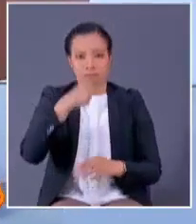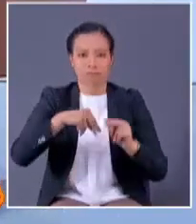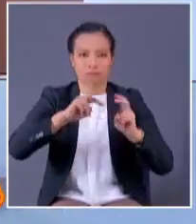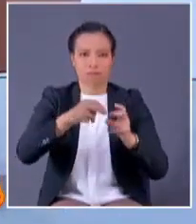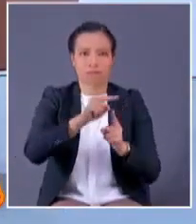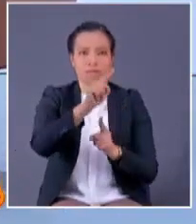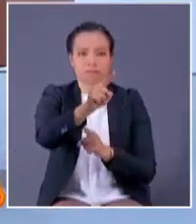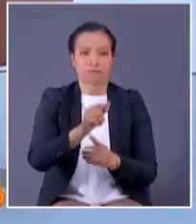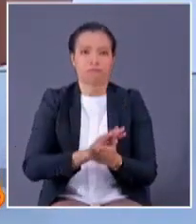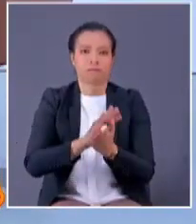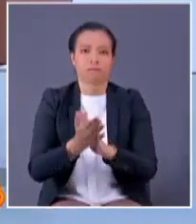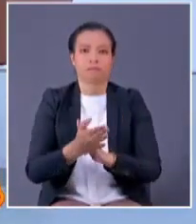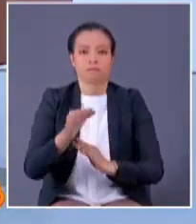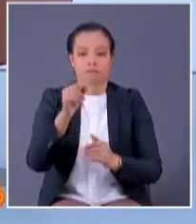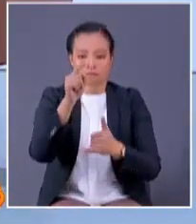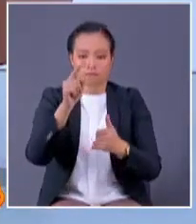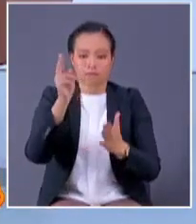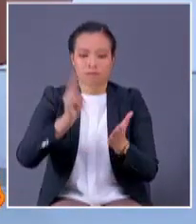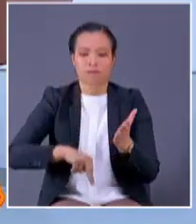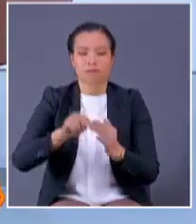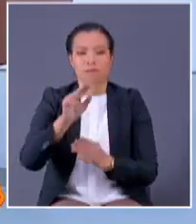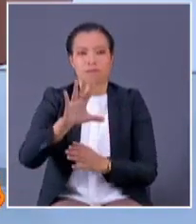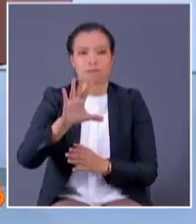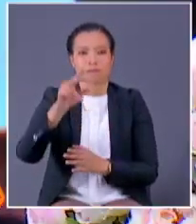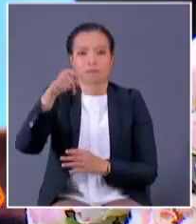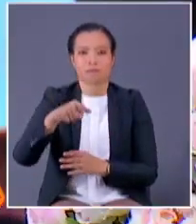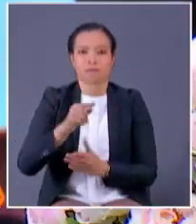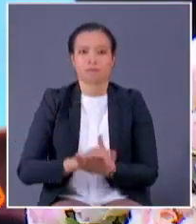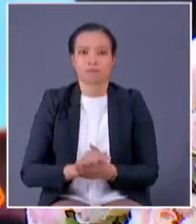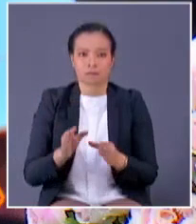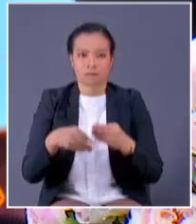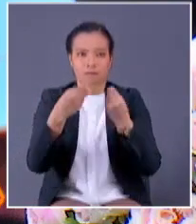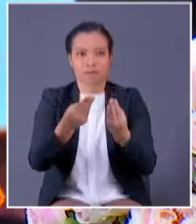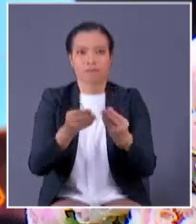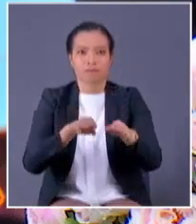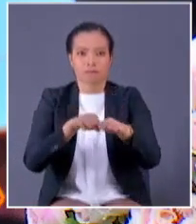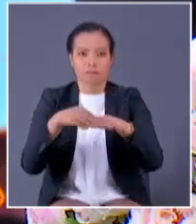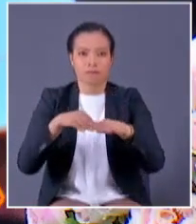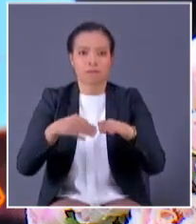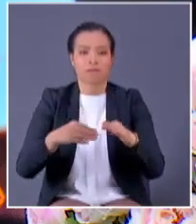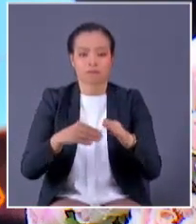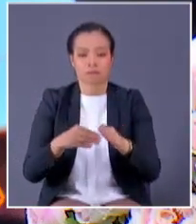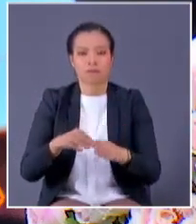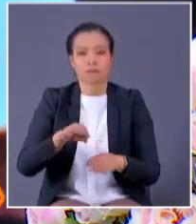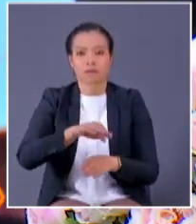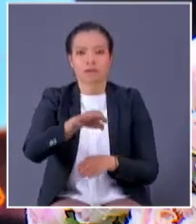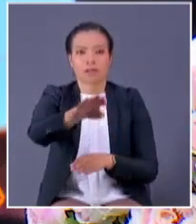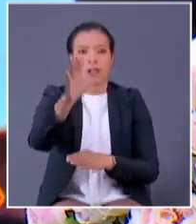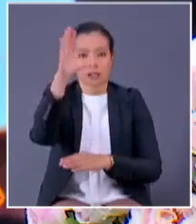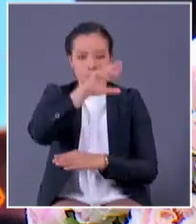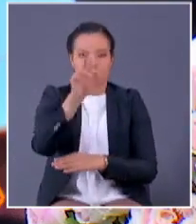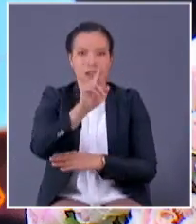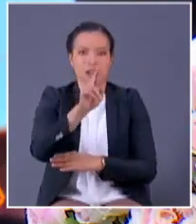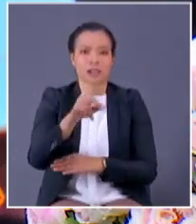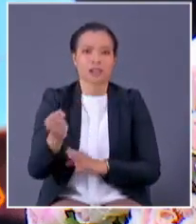แรกมาตรการปรับแพงขึ้น5เท่าโหดทีเดียวมาตรการที่2อนุญาตให้รถใหญ่รถบรรทุกวิ่งได้แค่เที่ยงคืนถึงตีสี่จำกัดช่วงเวล